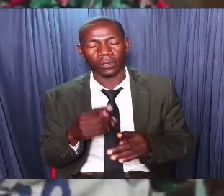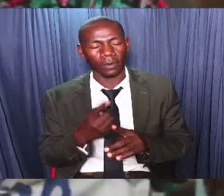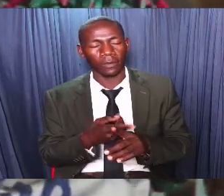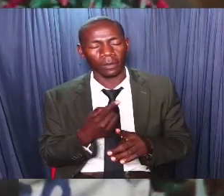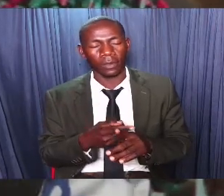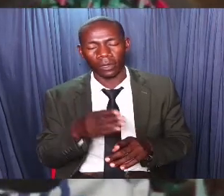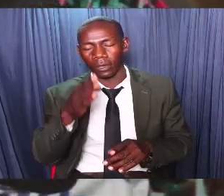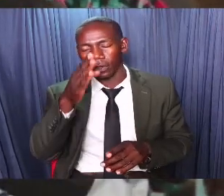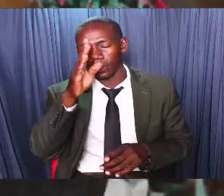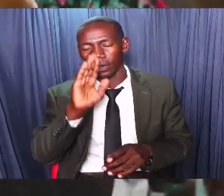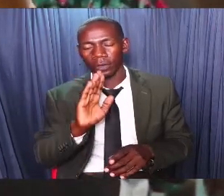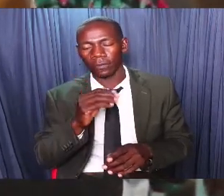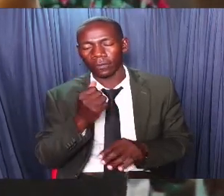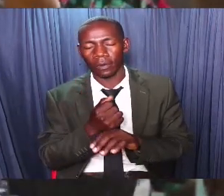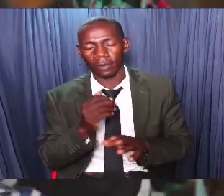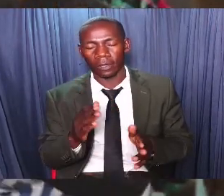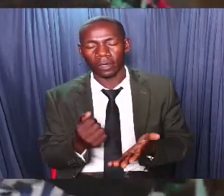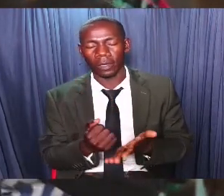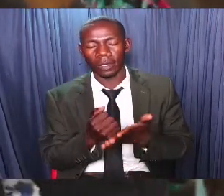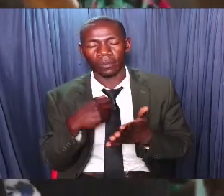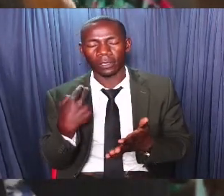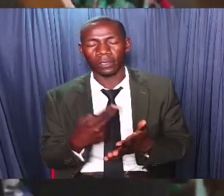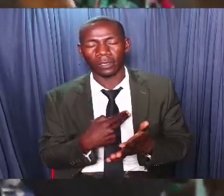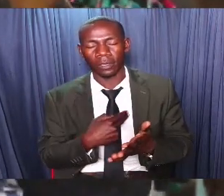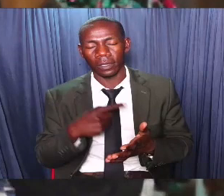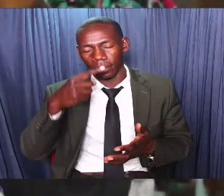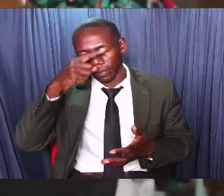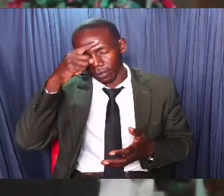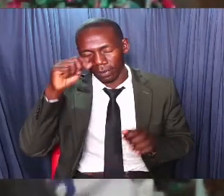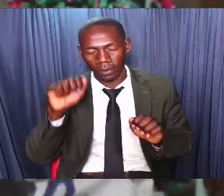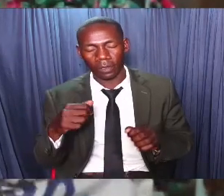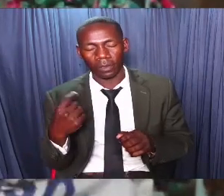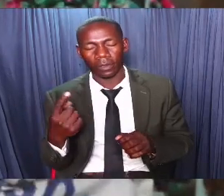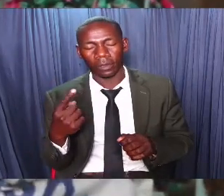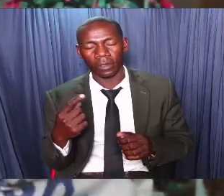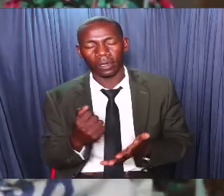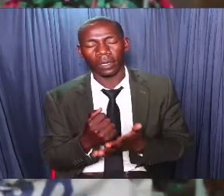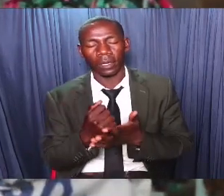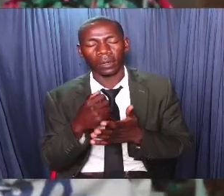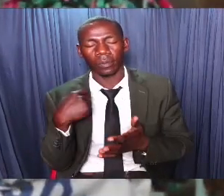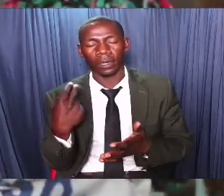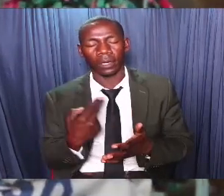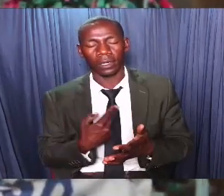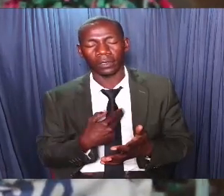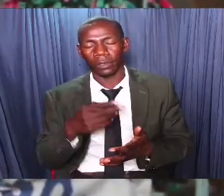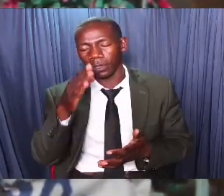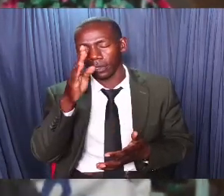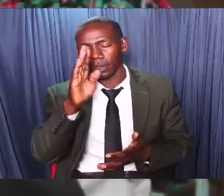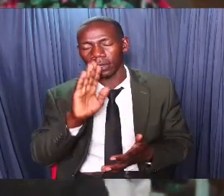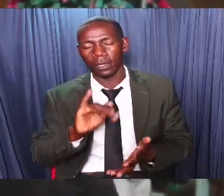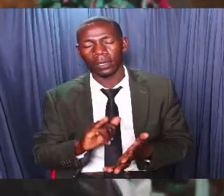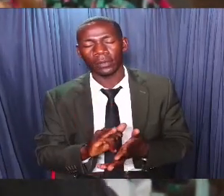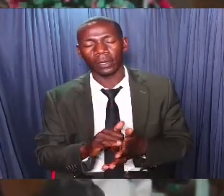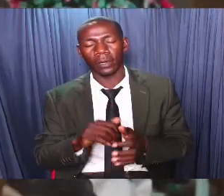aina. Ee Mungu wetu wa mwanzilishi, tusaidie Bwana, maana hatuwezi wenyewe. Tusaidie Mungu wa mwanzilishi, ili